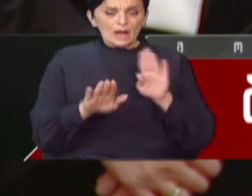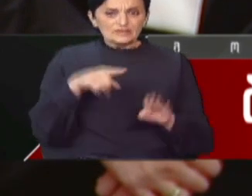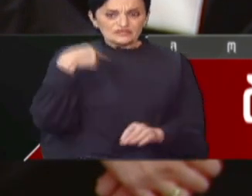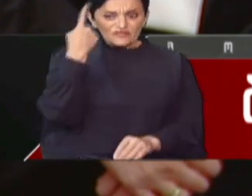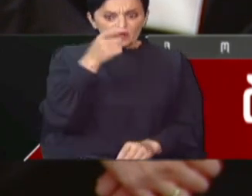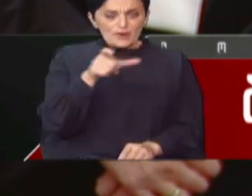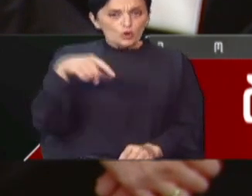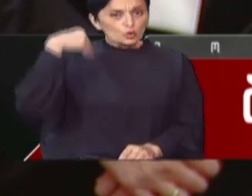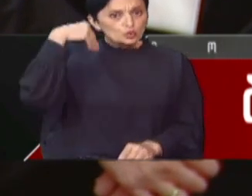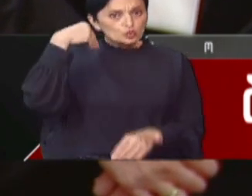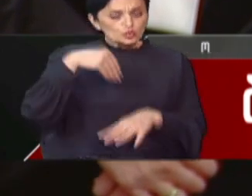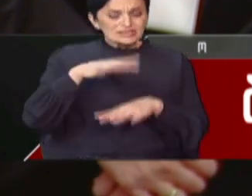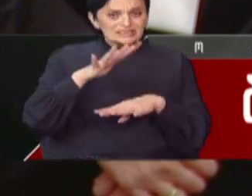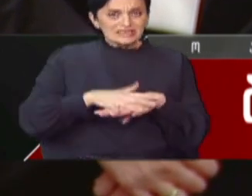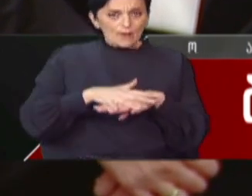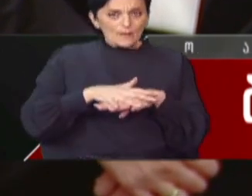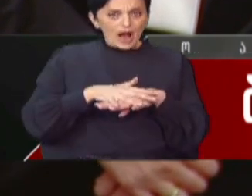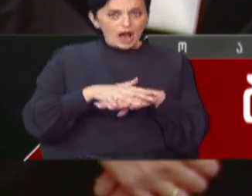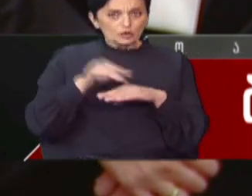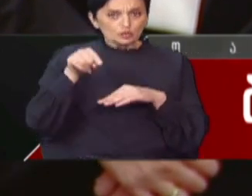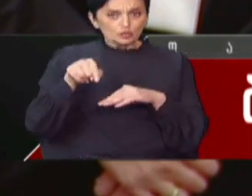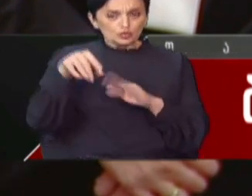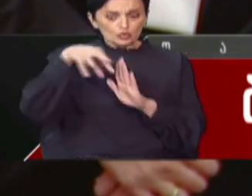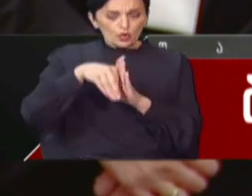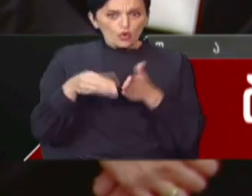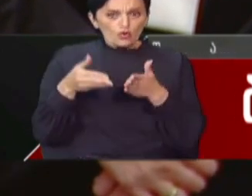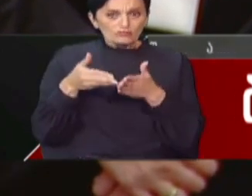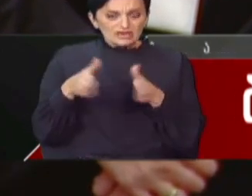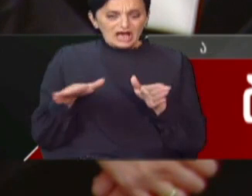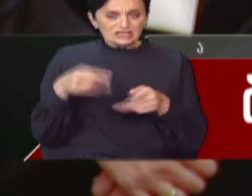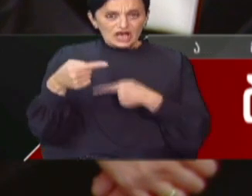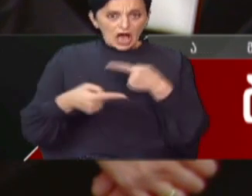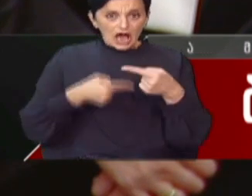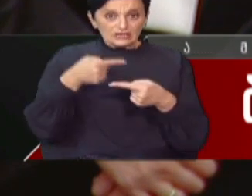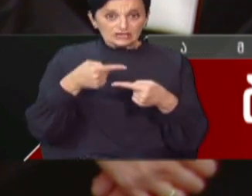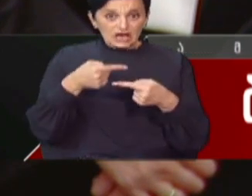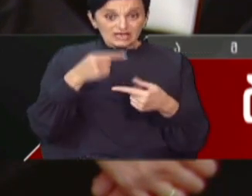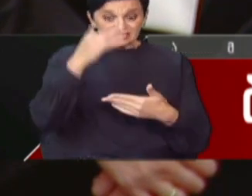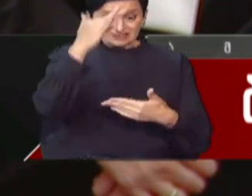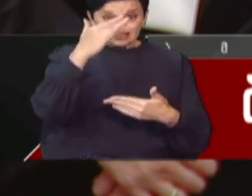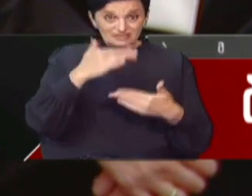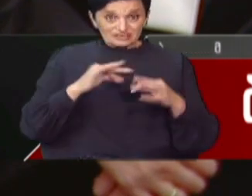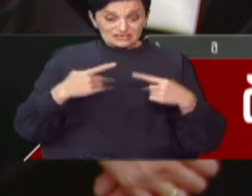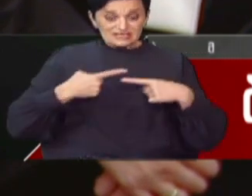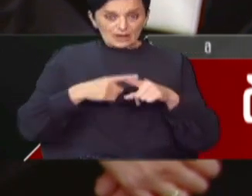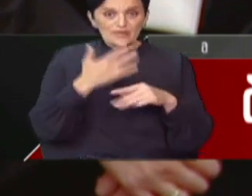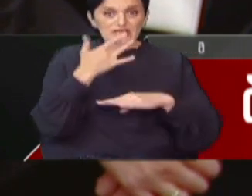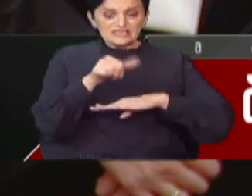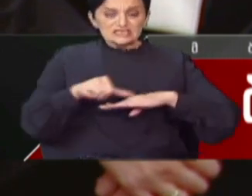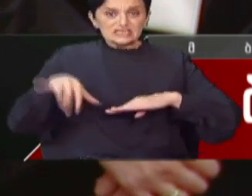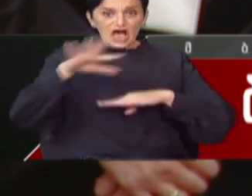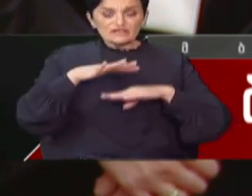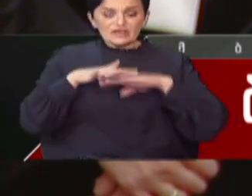პირთა თურქულ საბანკო დაწესებულებებში გახსნილ ანგარიშებს. ზემოაღწერილი სქემით საზღვარგარეთ